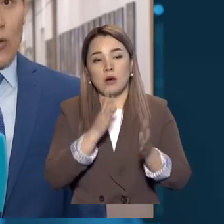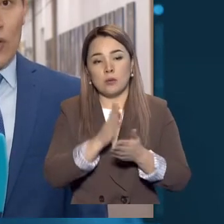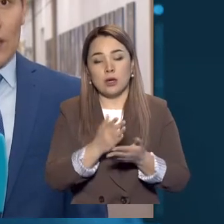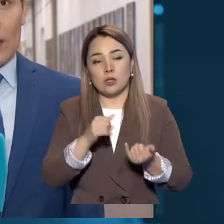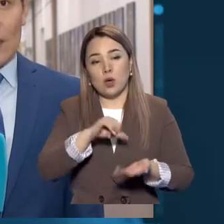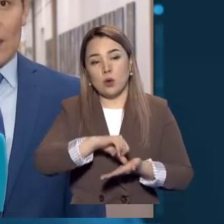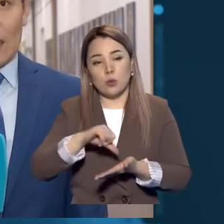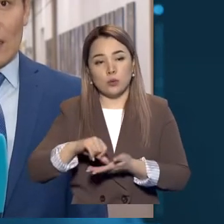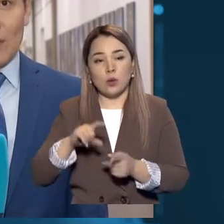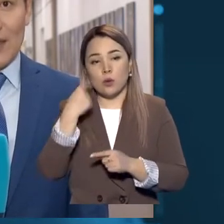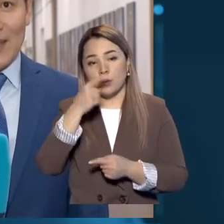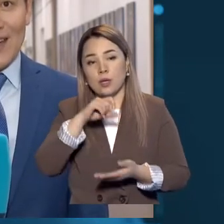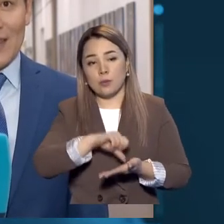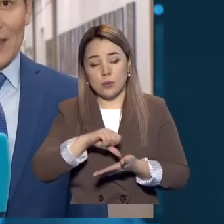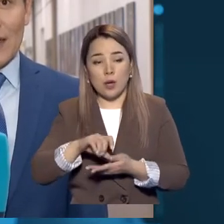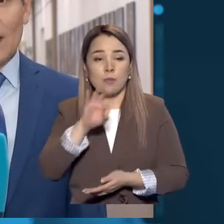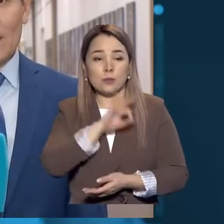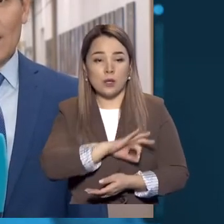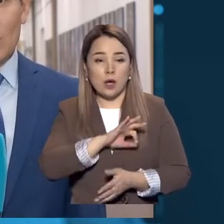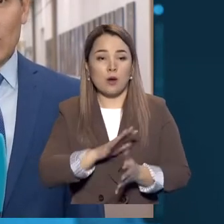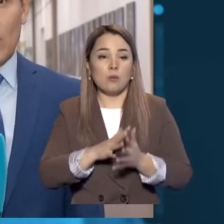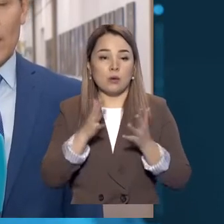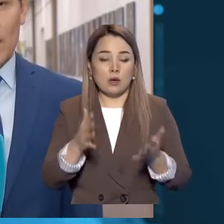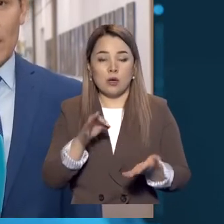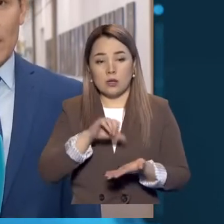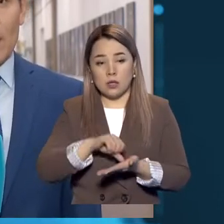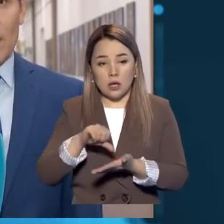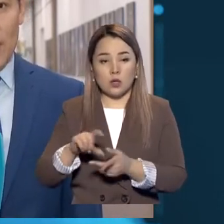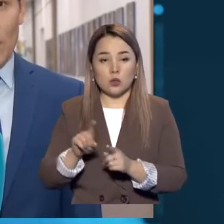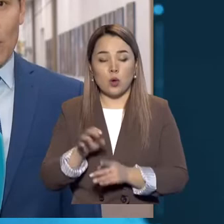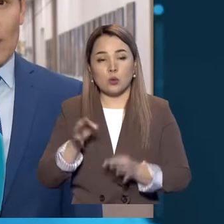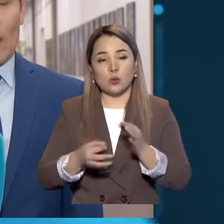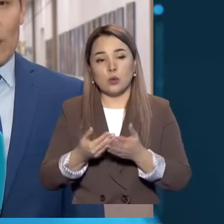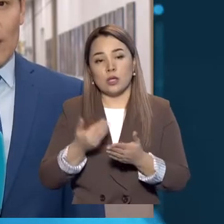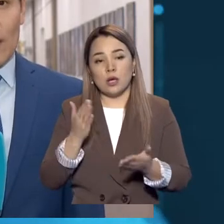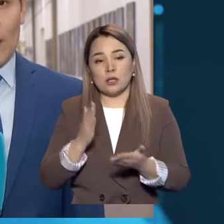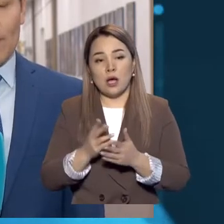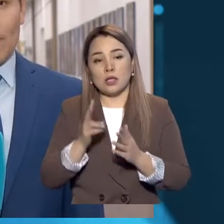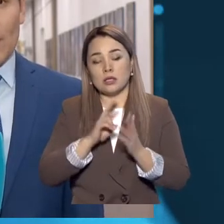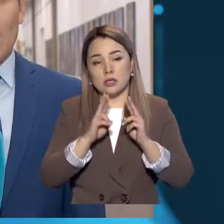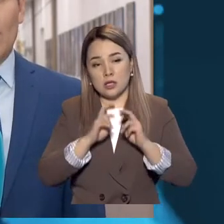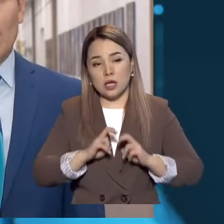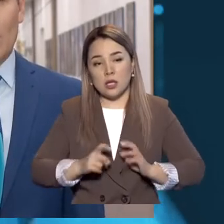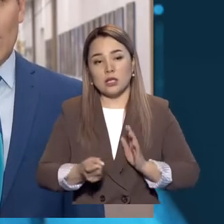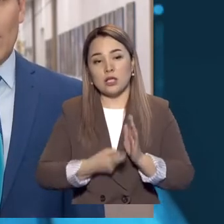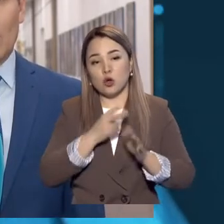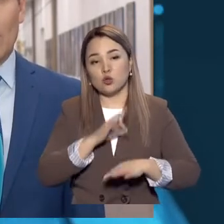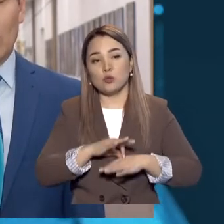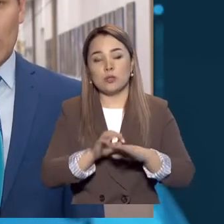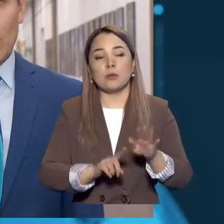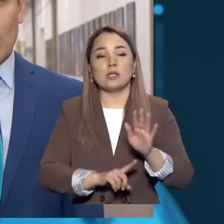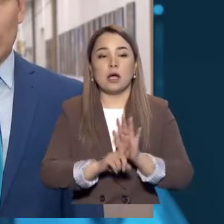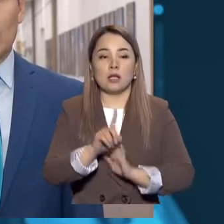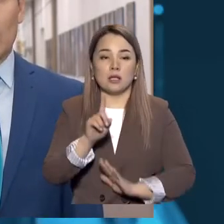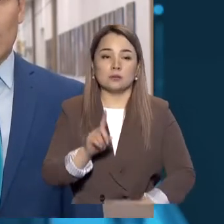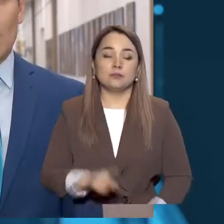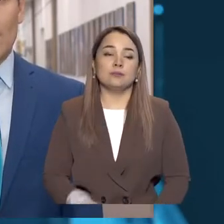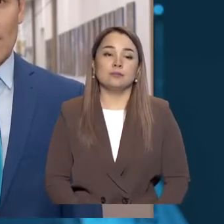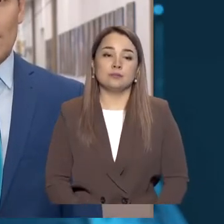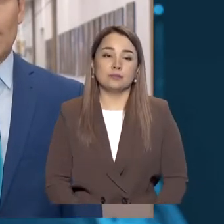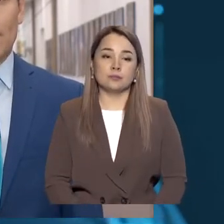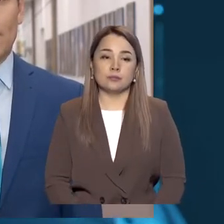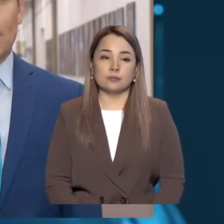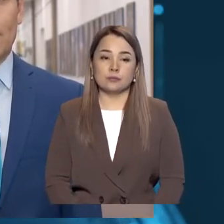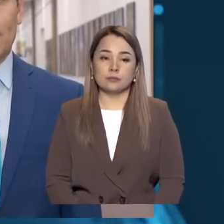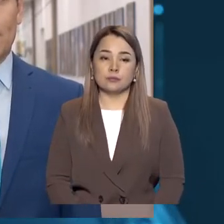Лауазымын өкілетін асыра пайдаланғандарға қатысты сотқа дейінгі тергеулер басталған. Альбина, мендегі ақпарат осы, сөз тізгіні